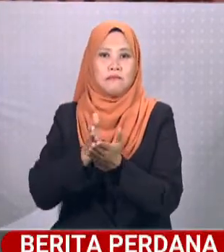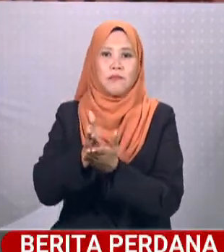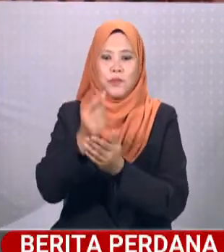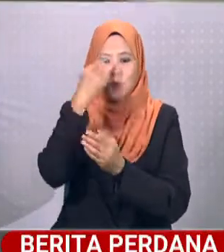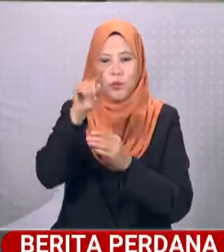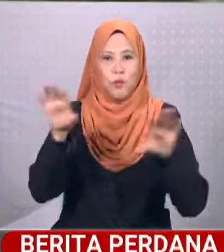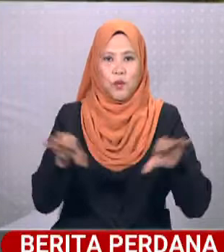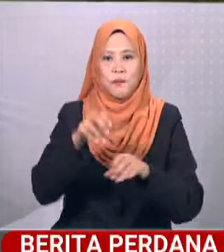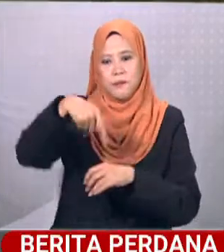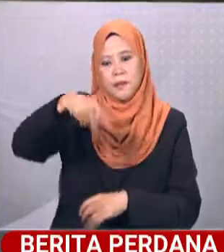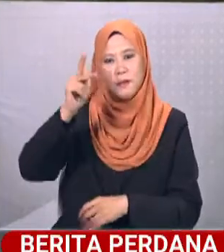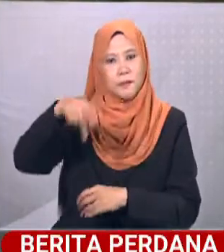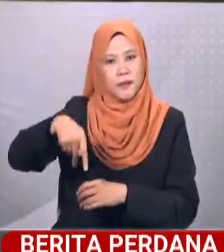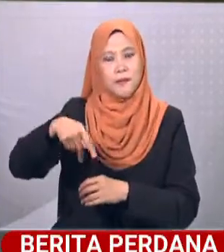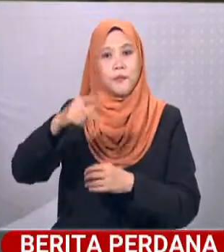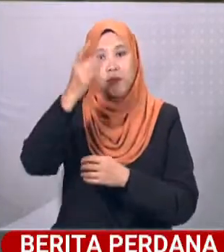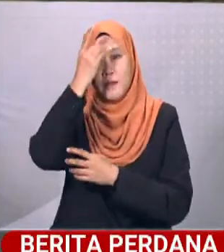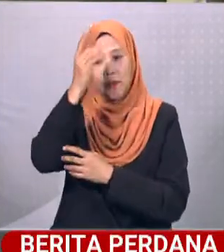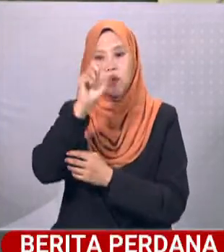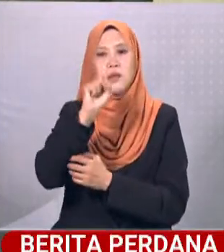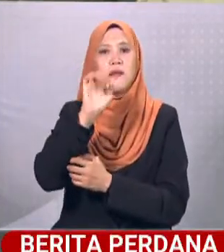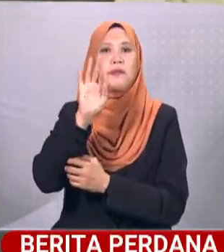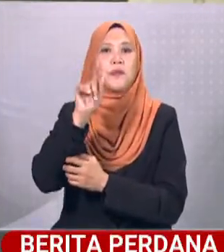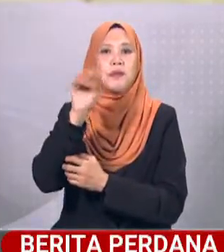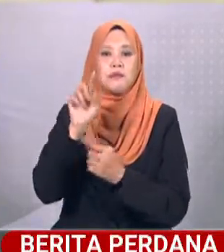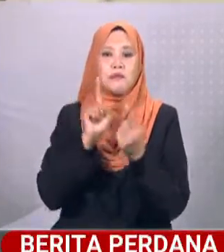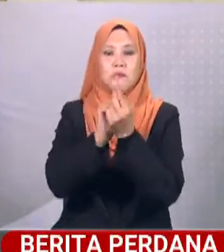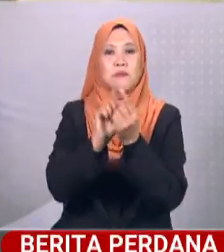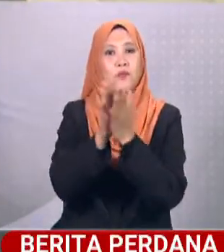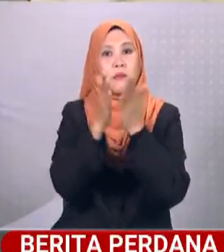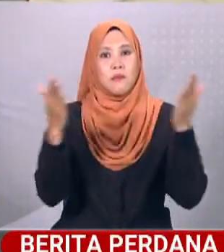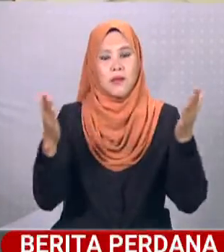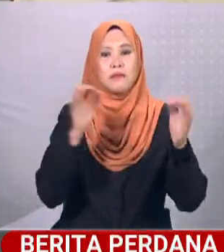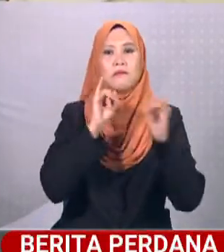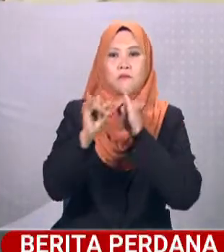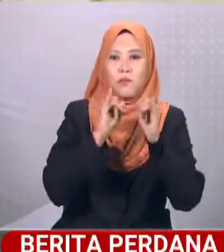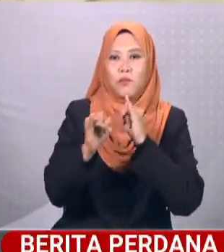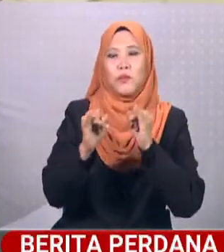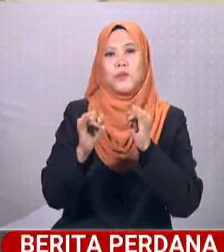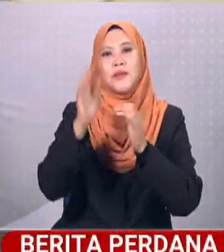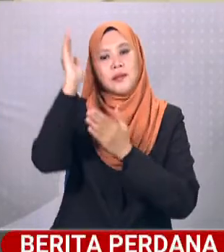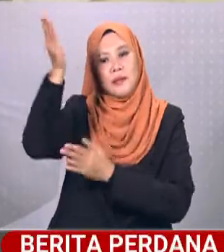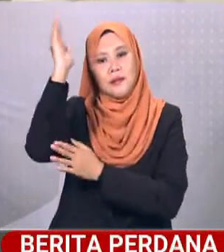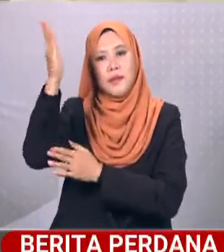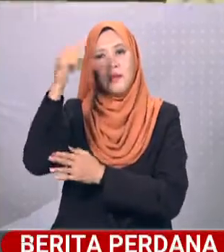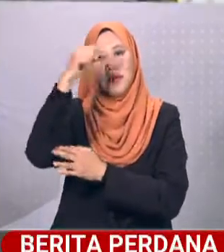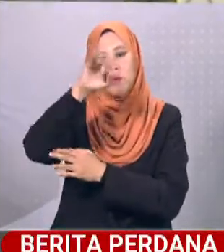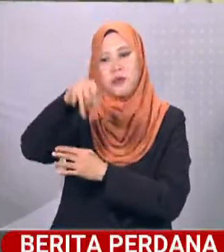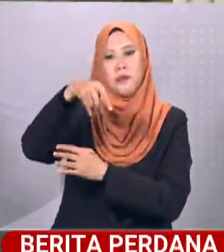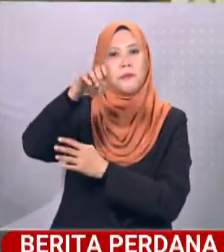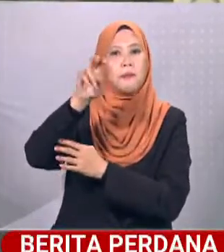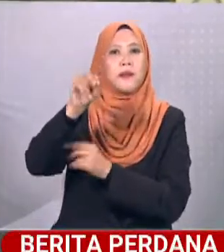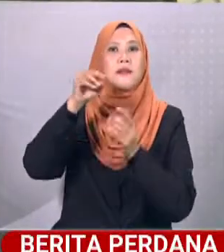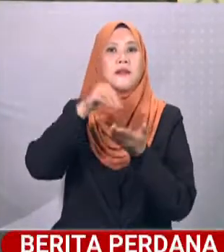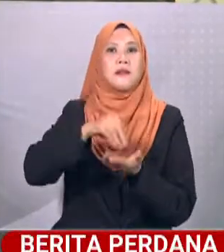dalam melaksanakan PKP. Datuk Saifuddin ditemui pemberita selepas mengadakan sesi taklimat sempena lawatan rasmi ke Japan di